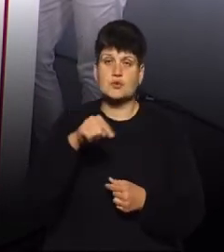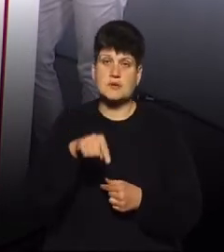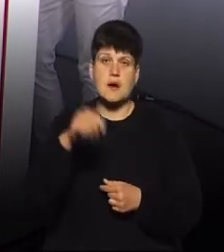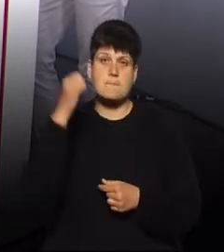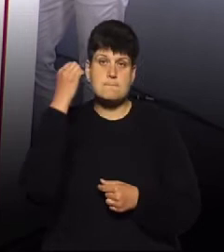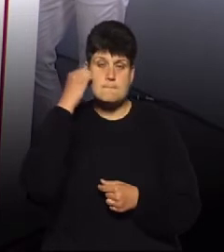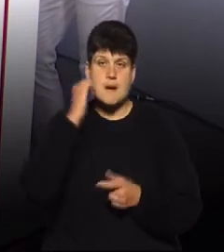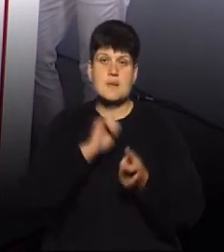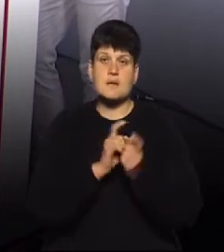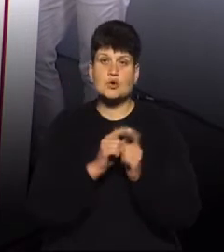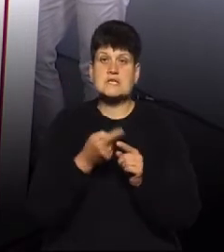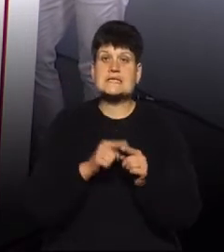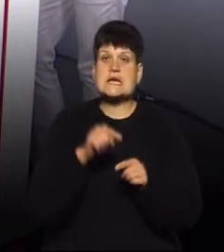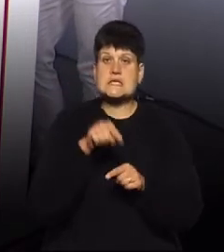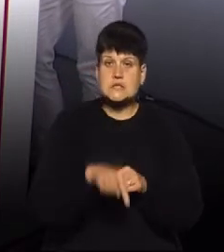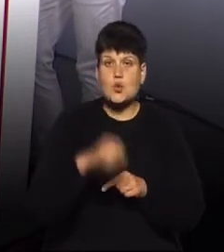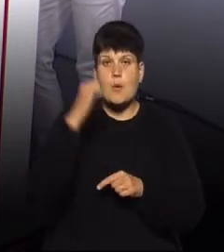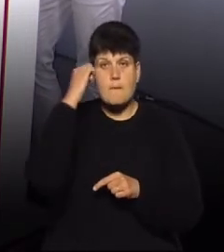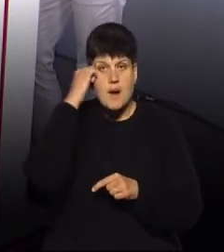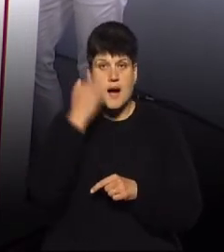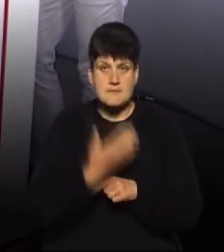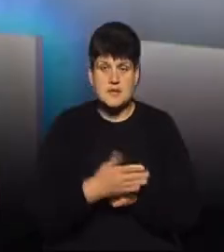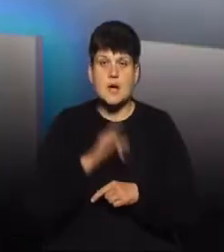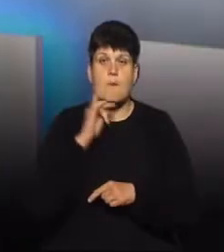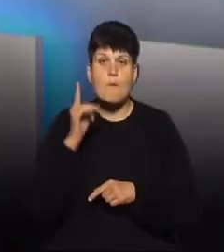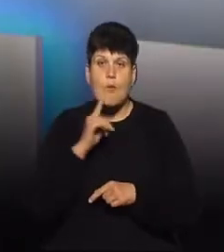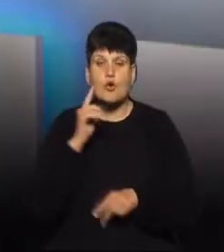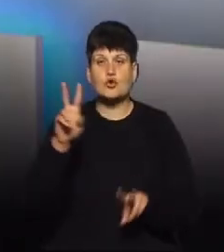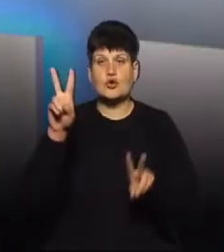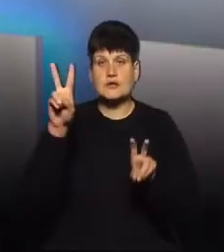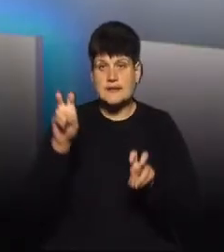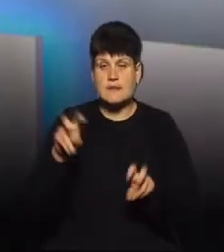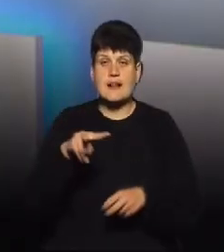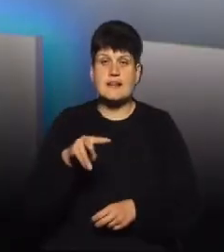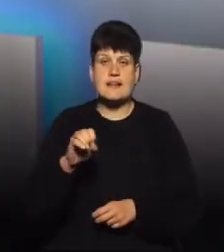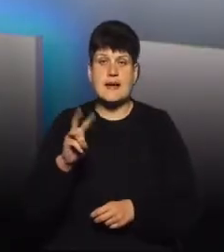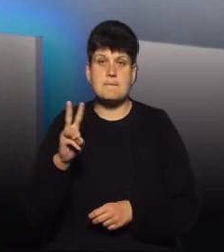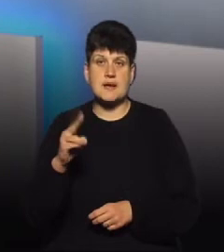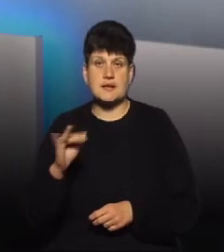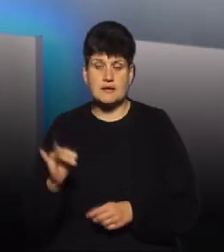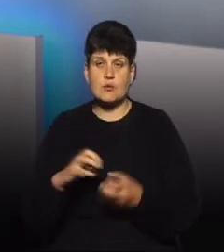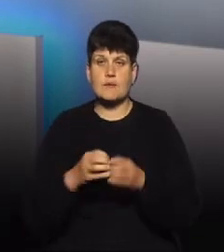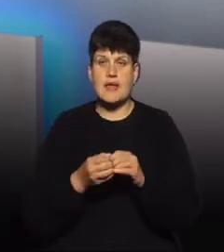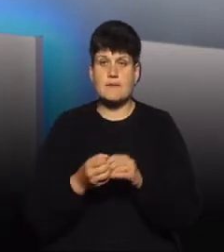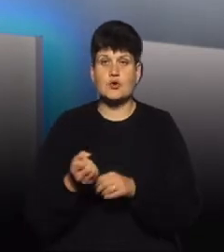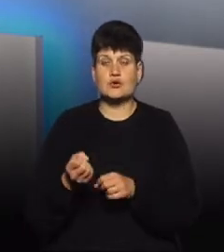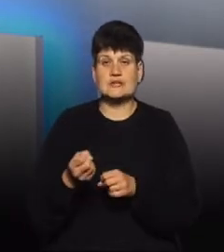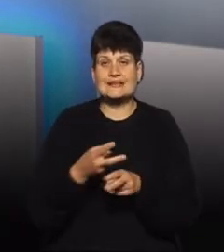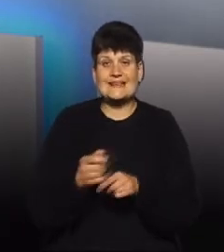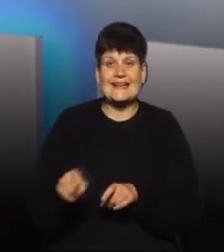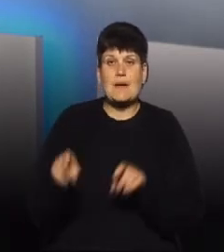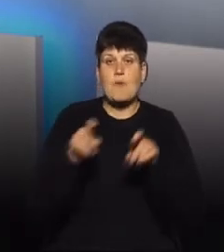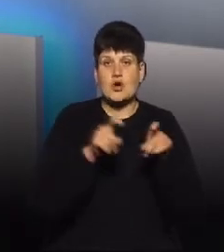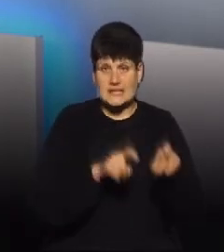за цю пам'ять, молодь темою лемків і взагалі проблемами там депортації зацікавлена. Молодь має на увазі от